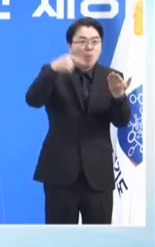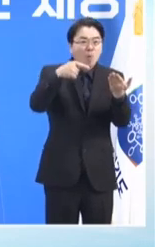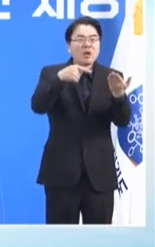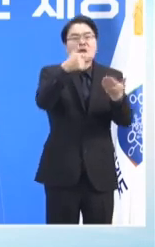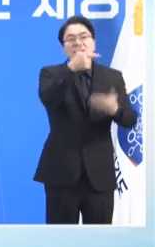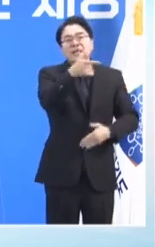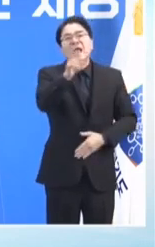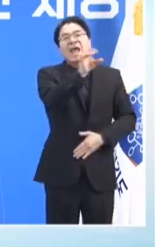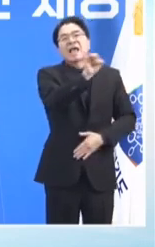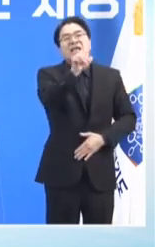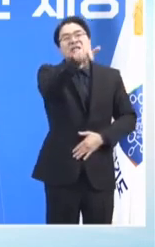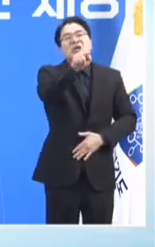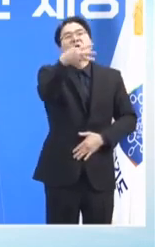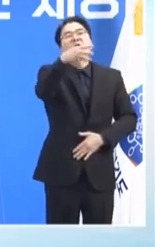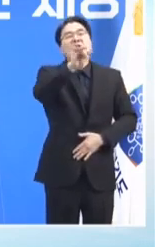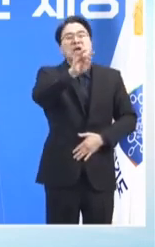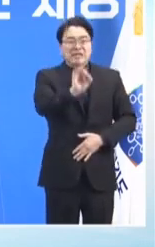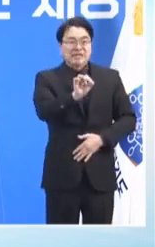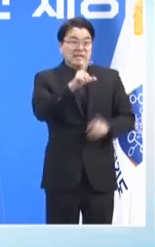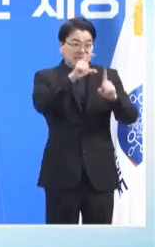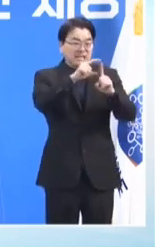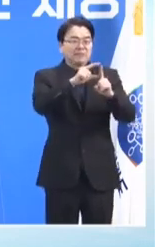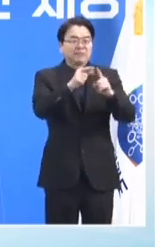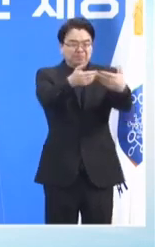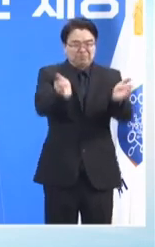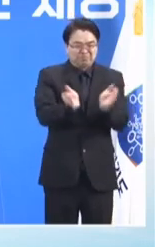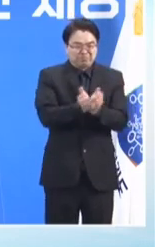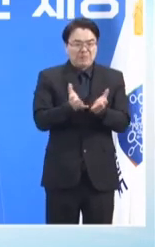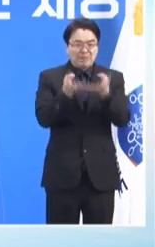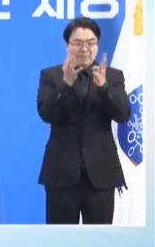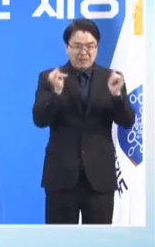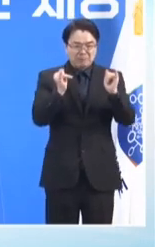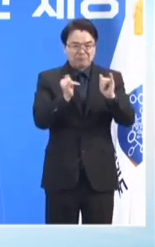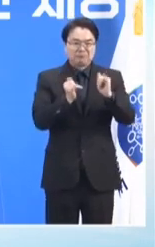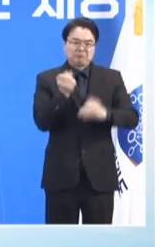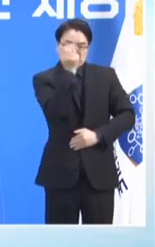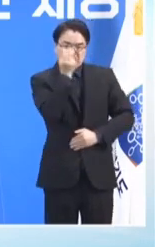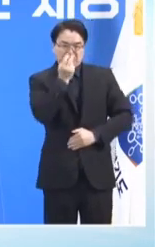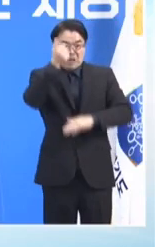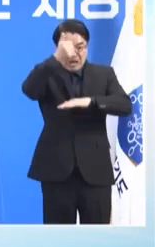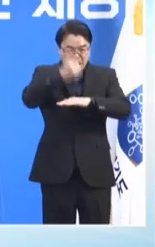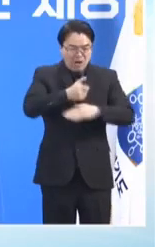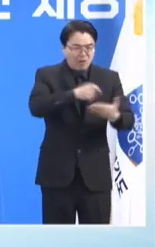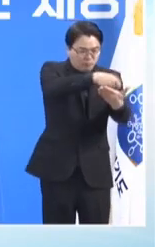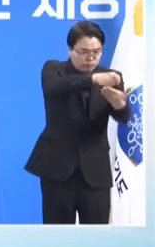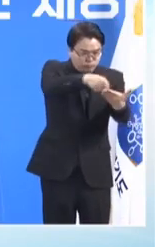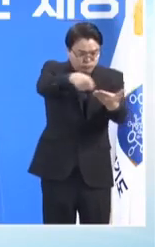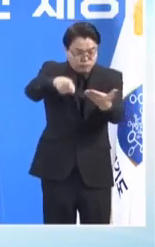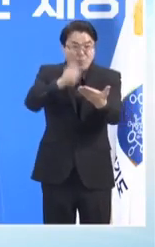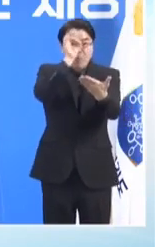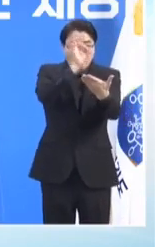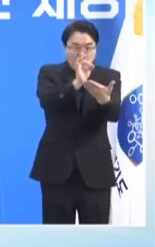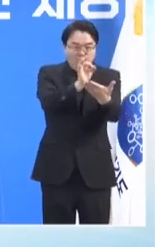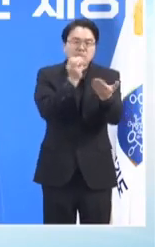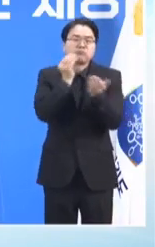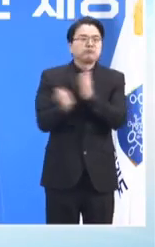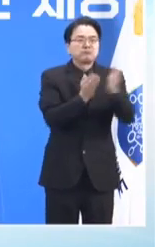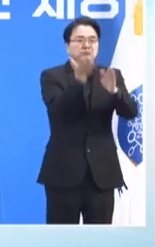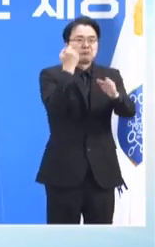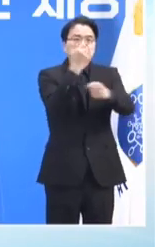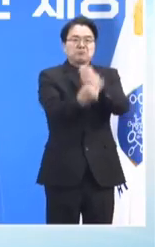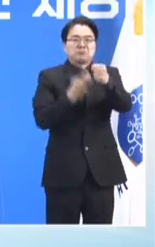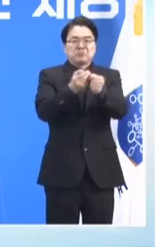네트워크인 네이처링에 많은 도민들이 직접 관찰 기록한 자료에 따르면 경기도의 경우 최근 2년